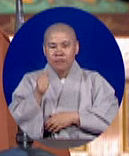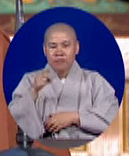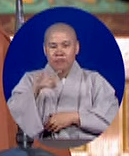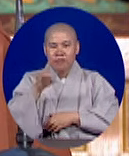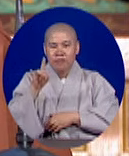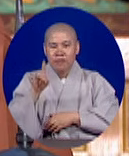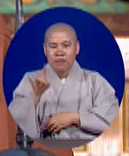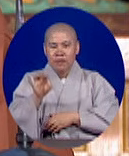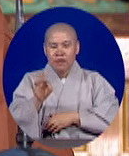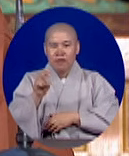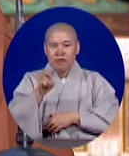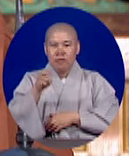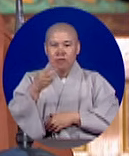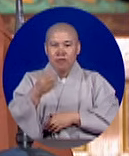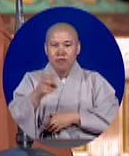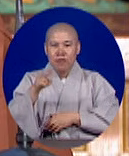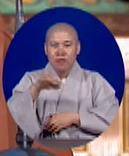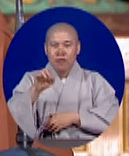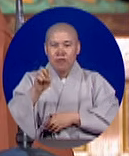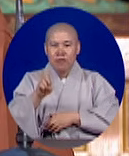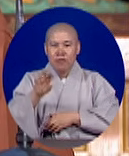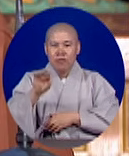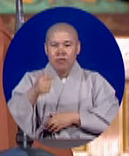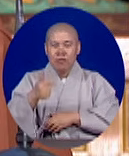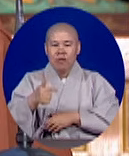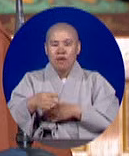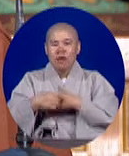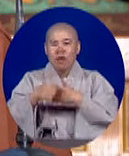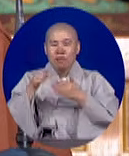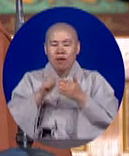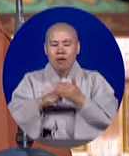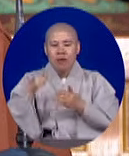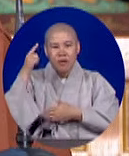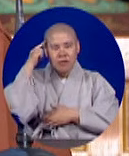생멸 심원으로 마음과 생각으로